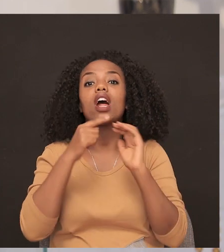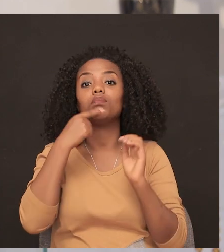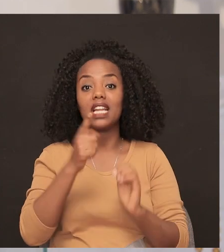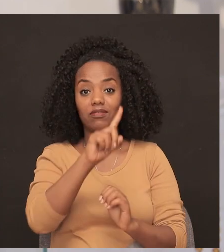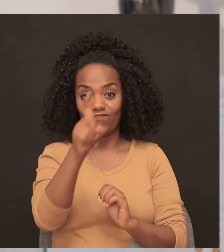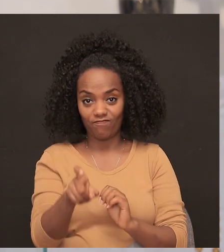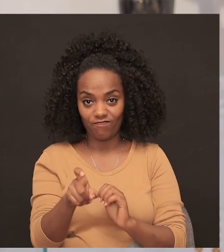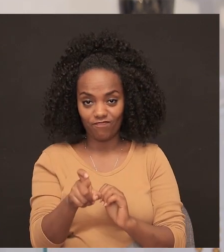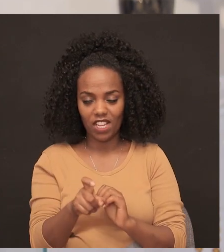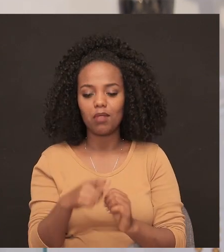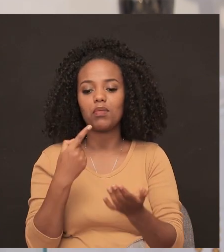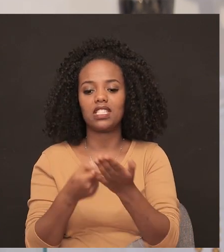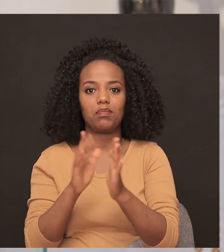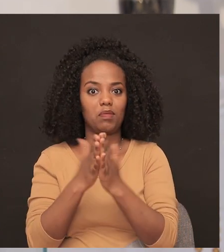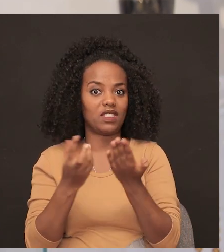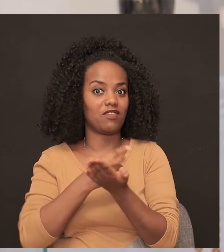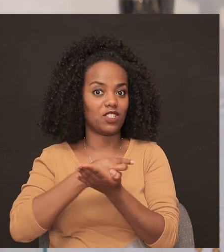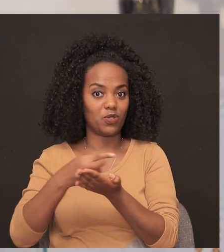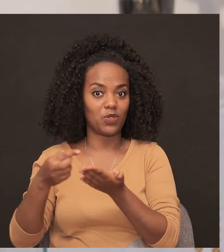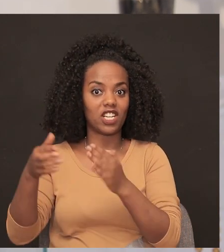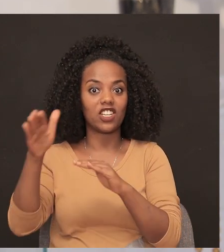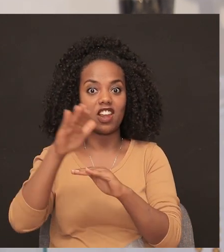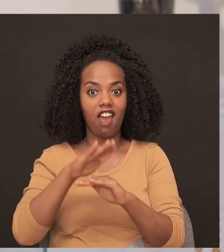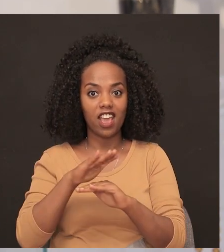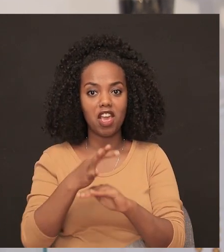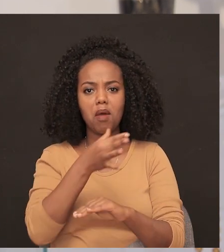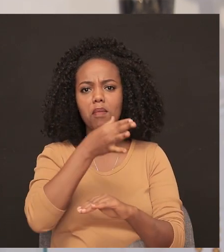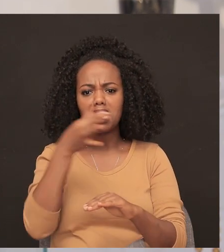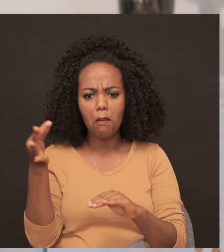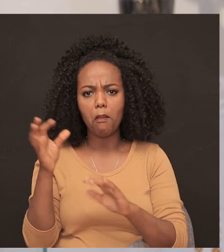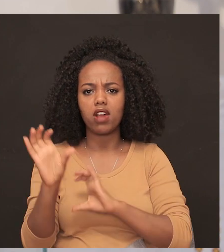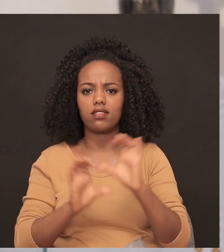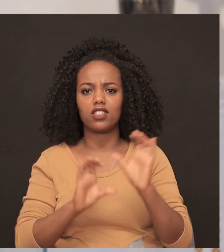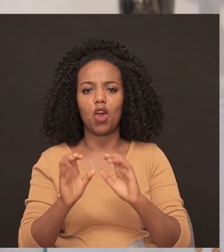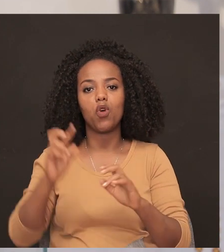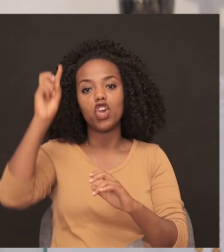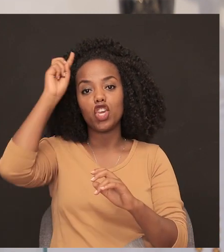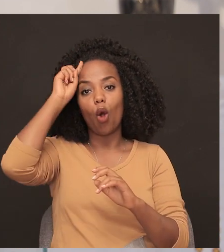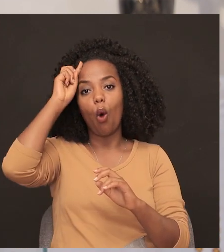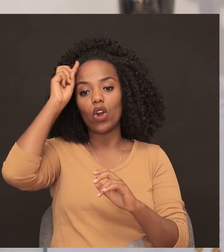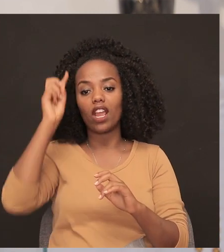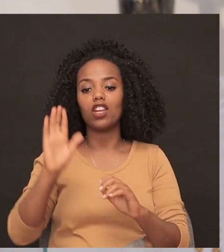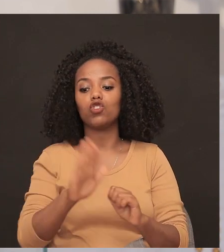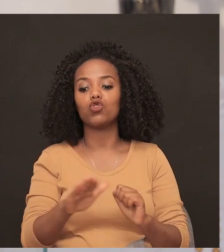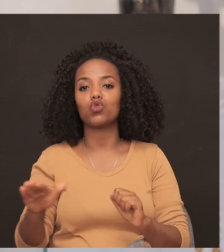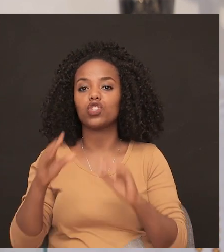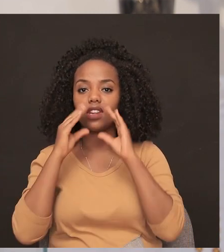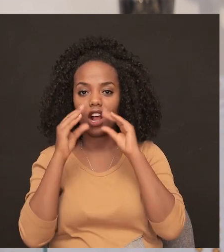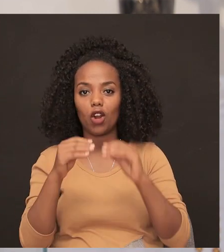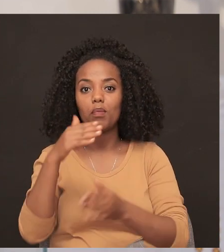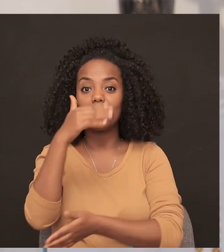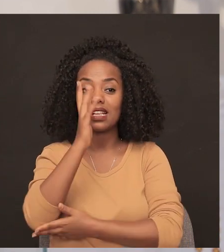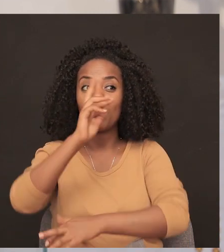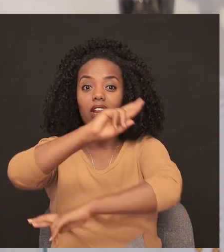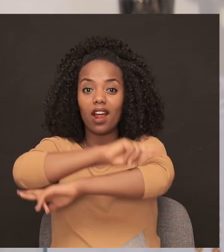ከጠየቅን እዚህ መጽሐፍ ቅዱሳችን ላይ በደንብ አድርገው እነዚህ የቆሬ ልጆች ይናገራሉ። በእግዚአብሔር ያረፈ